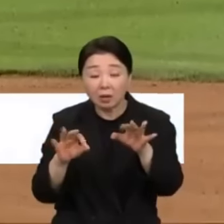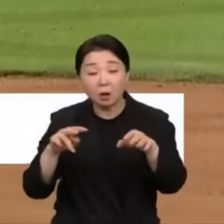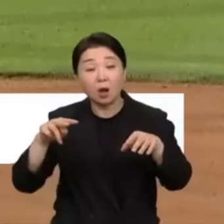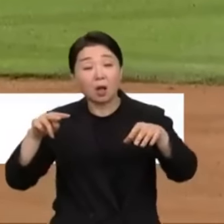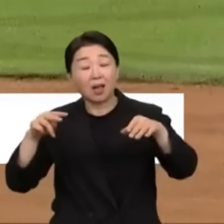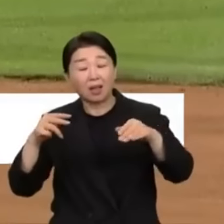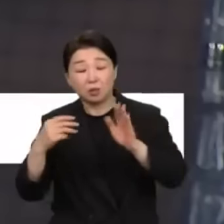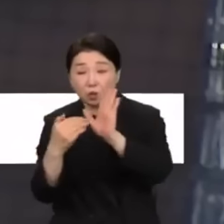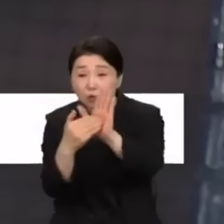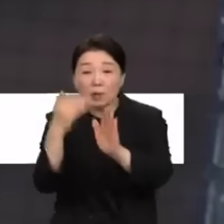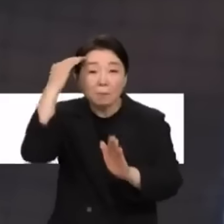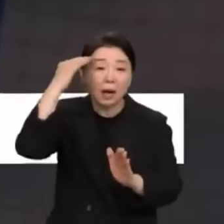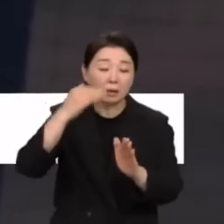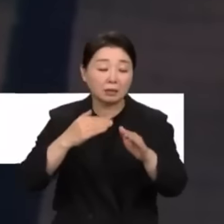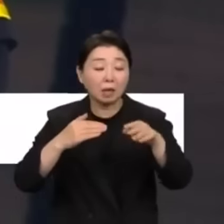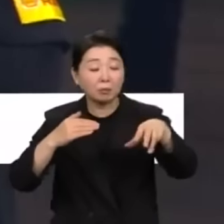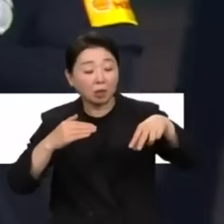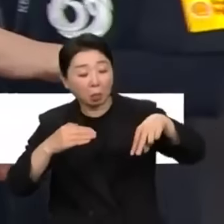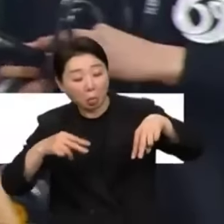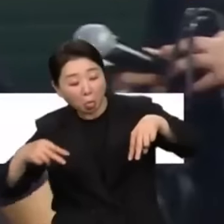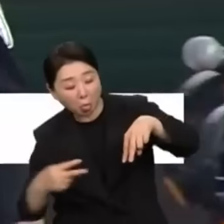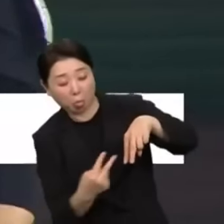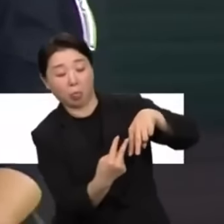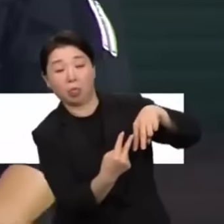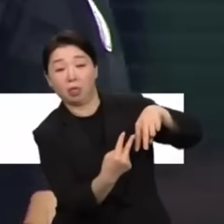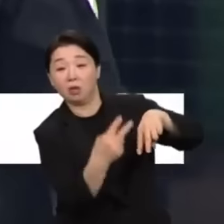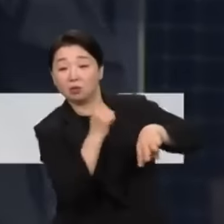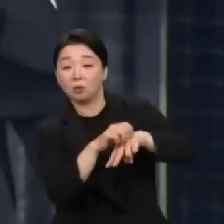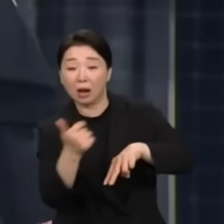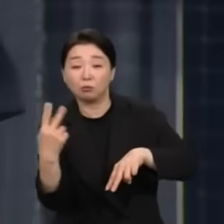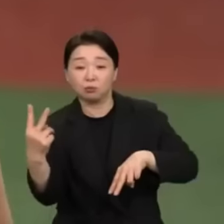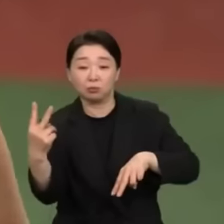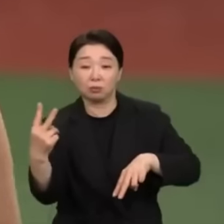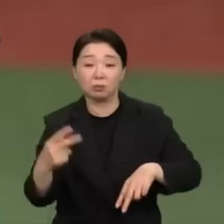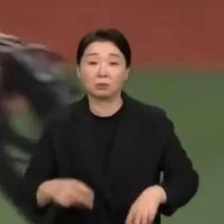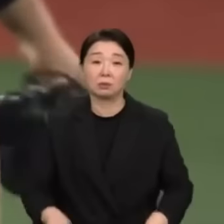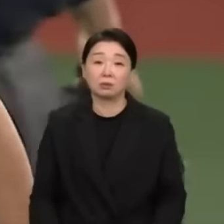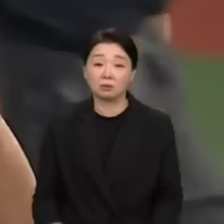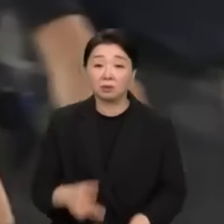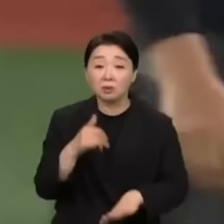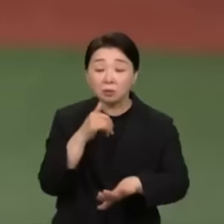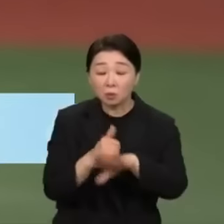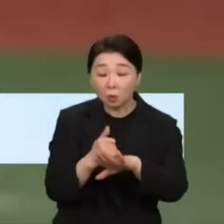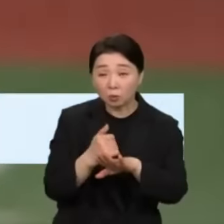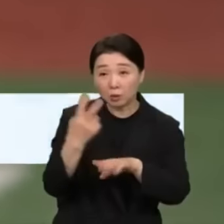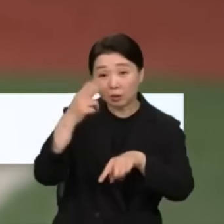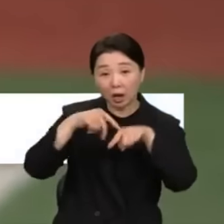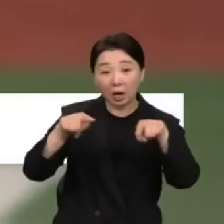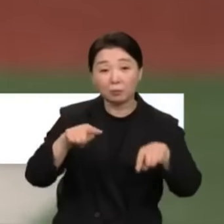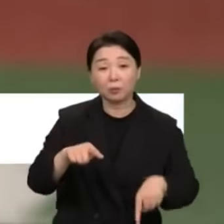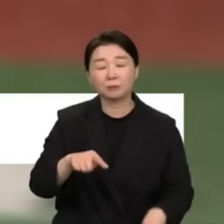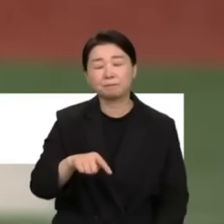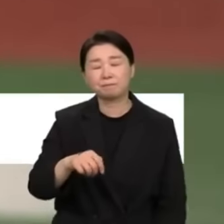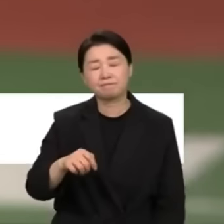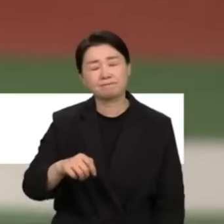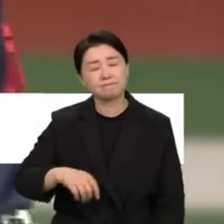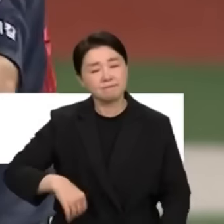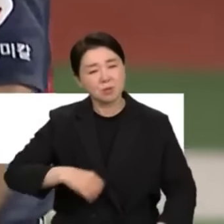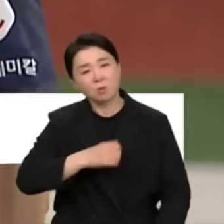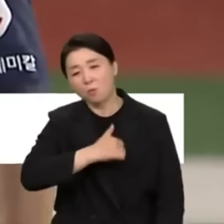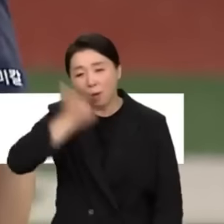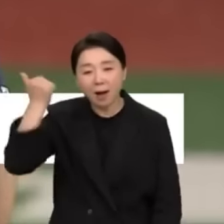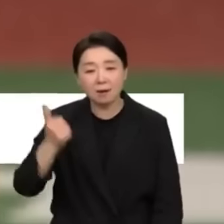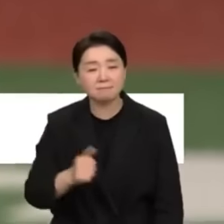수비를 방해했다며 롯데 주자 2명이 모두 아웃됐습니다. 결국 김태형 감독은 더그아웃을 박차고 나와